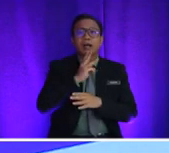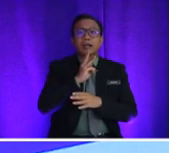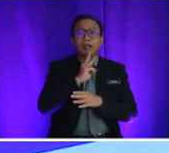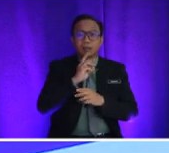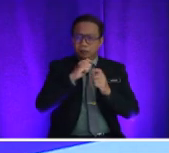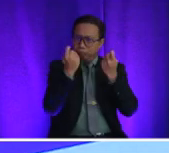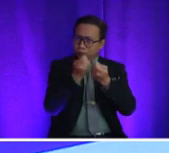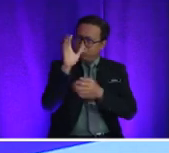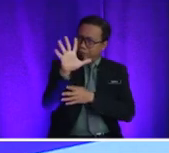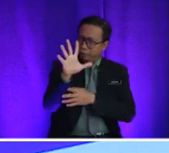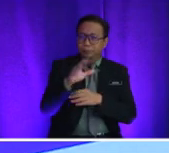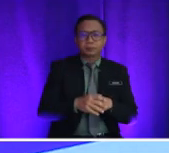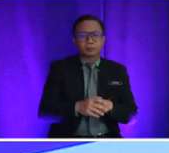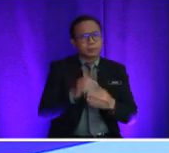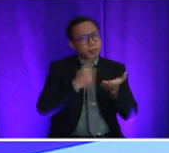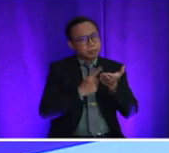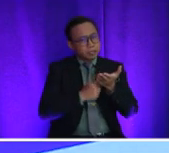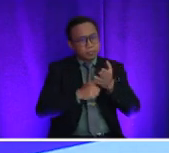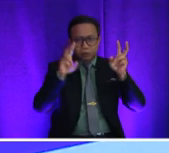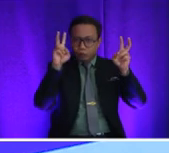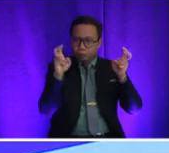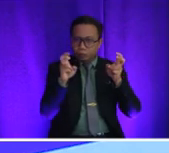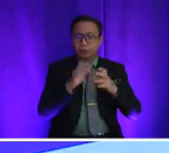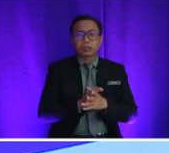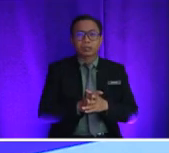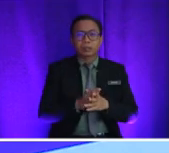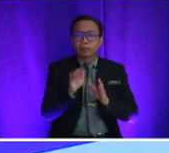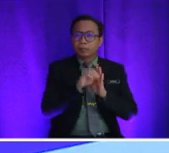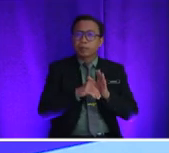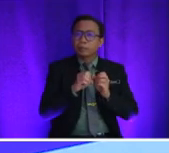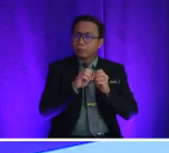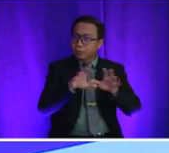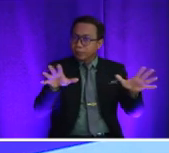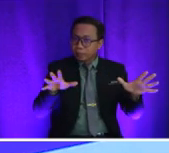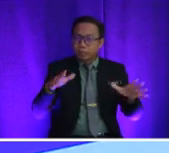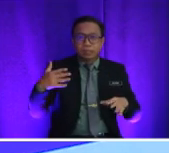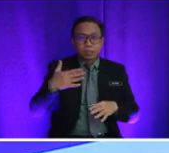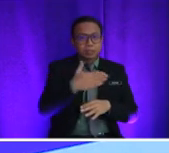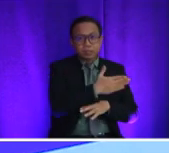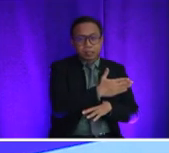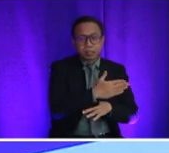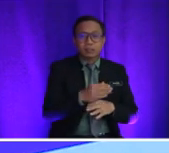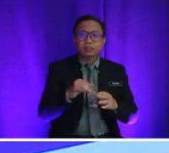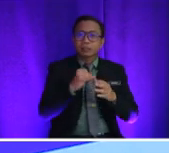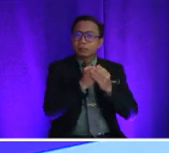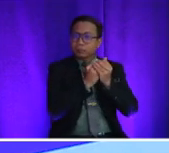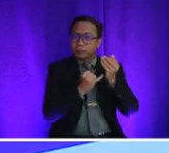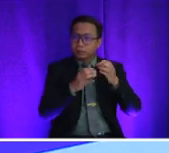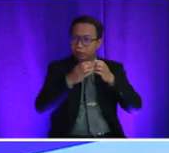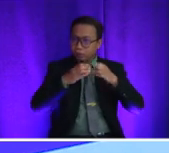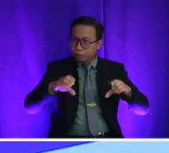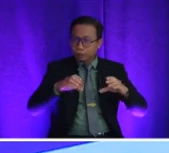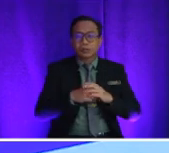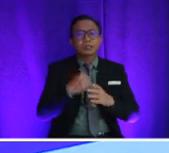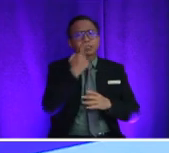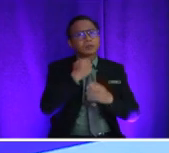5 dan kita akan membincangkan topik dengan membiak ikan jenis bertelur Siapakah guru